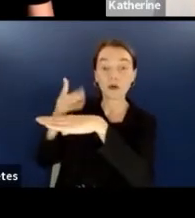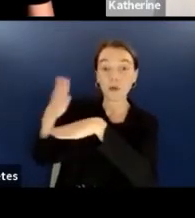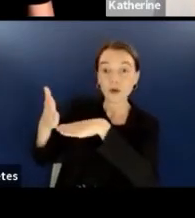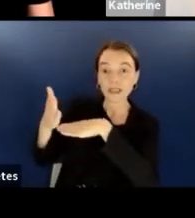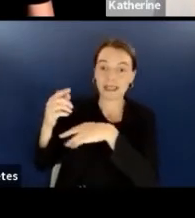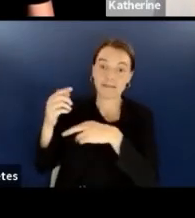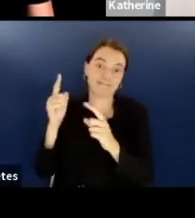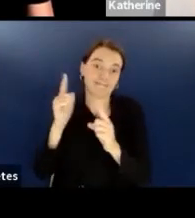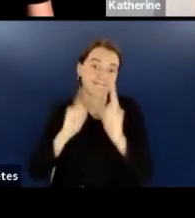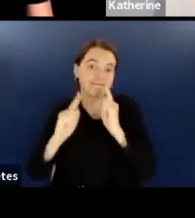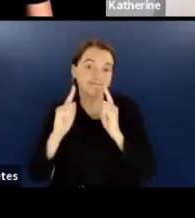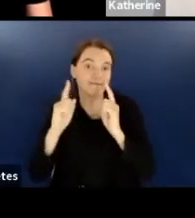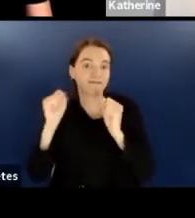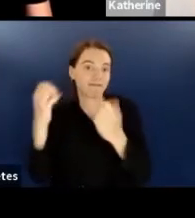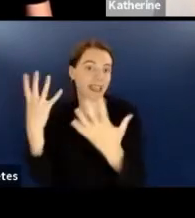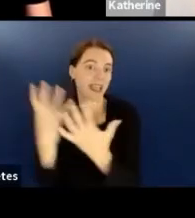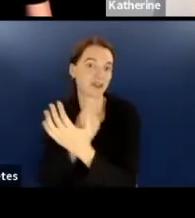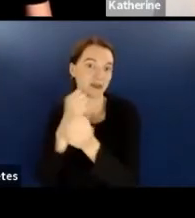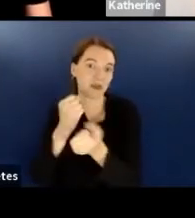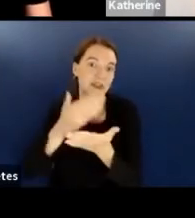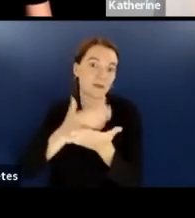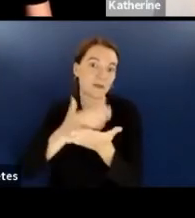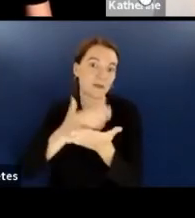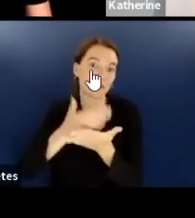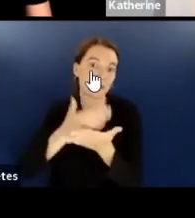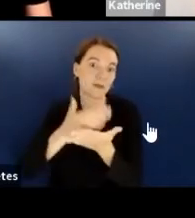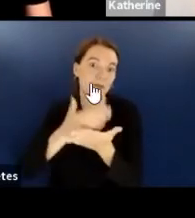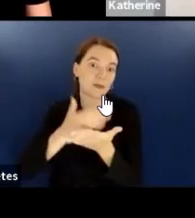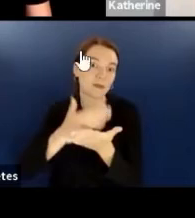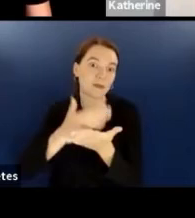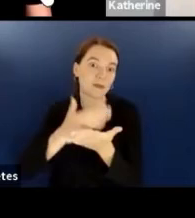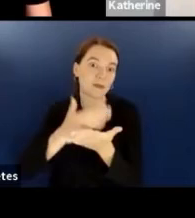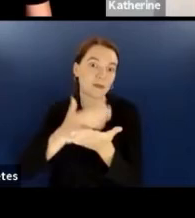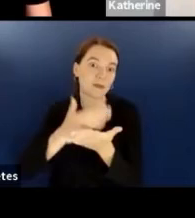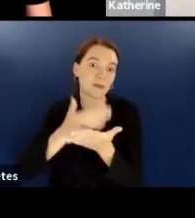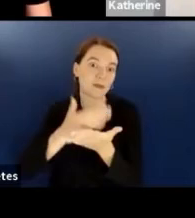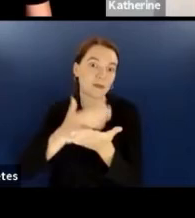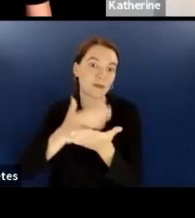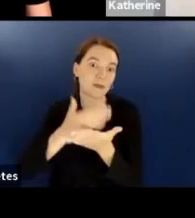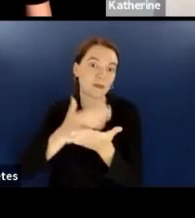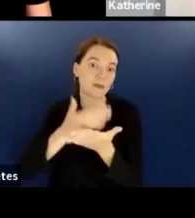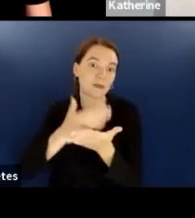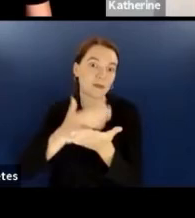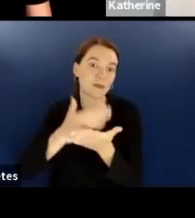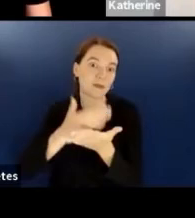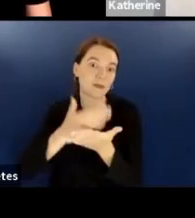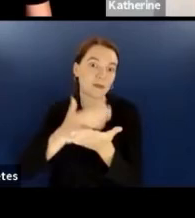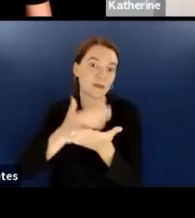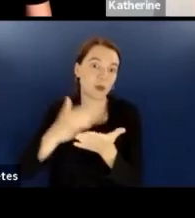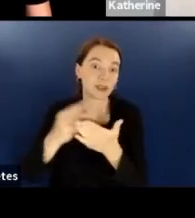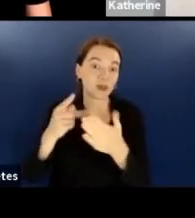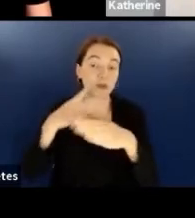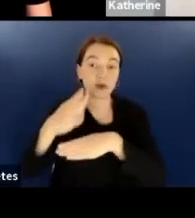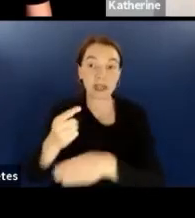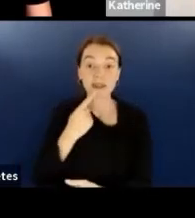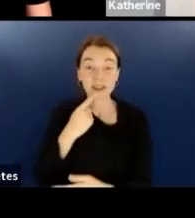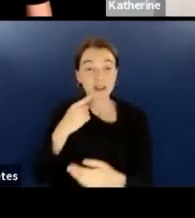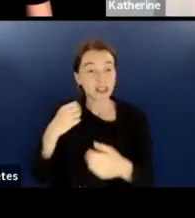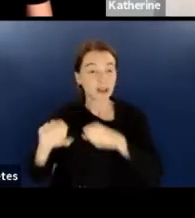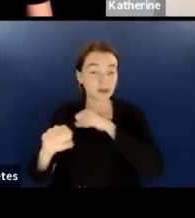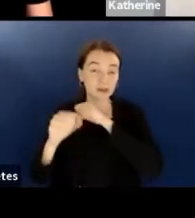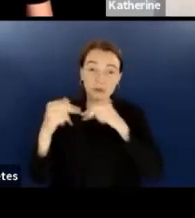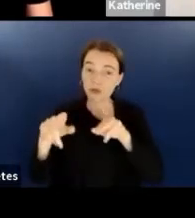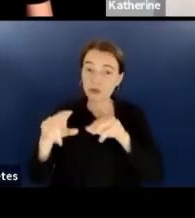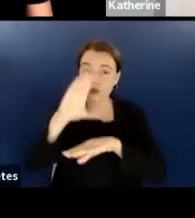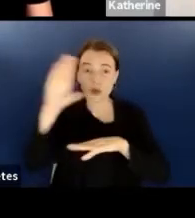projet. Mais donc, il n'y a rien de sûr pour l'instant. Pardon, les interprètes, et du coup, je pense que c'est une personne de la FF. On est seulement occupé à dire